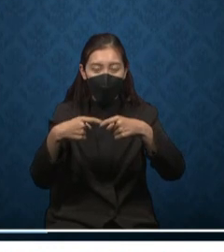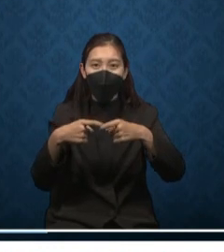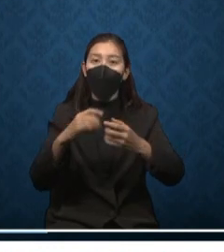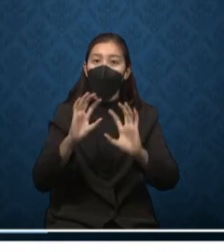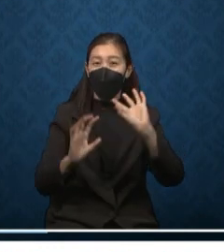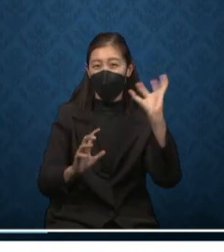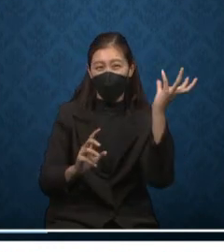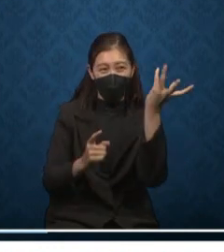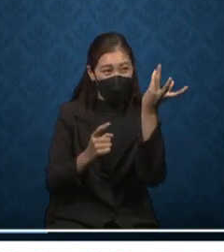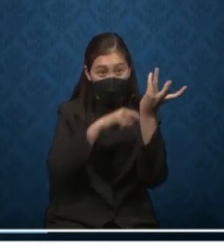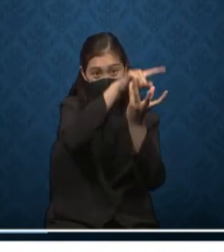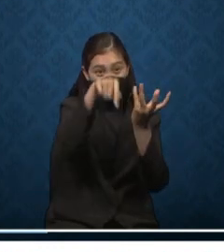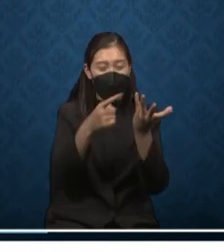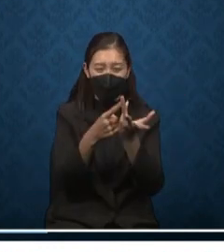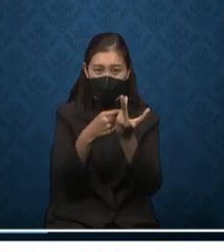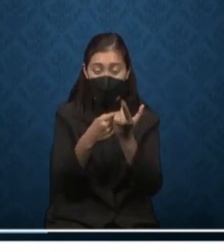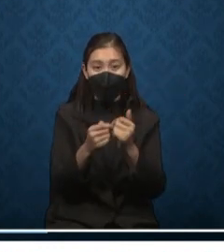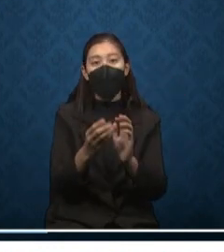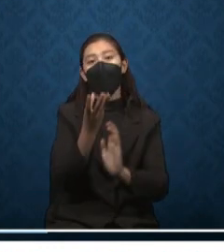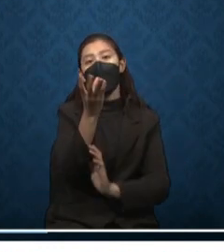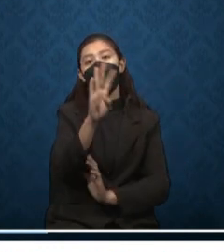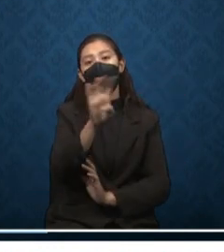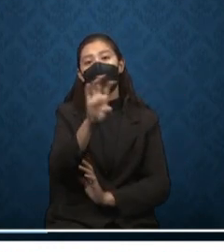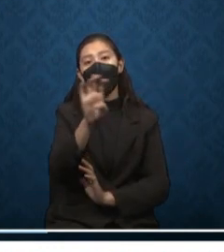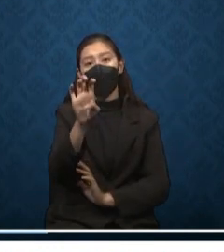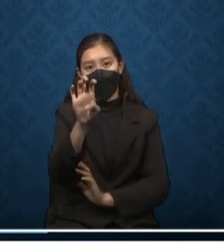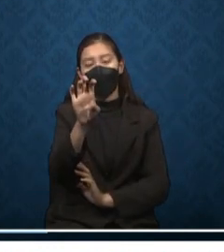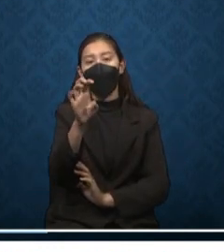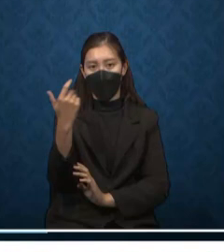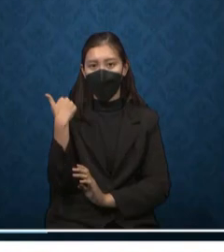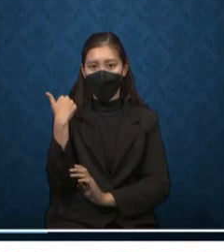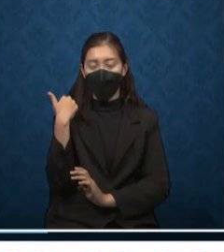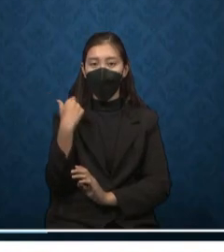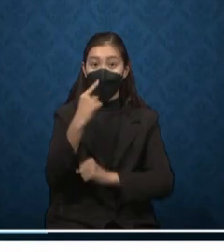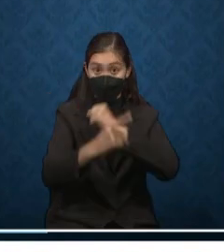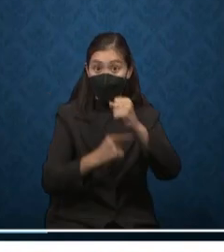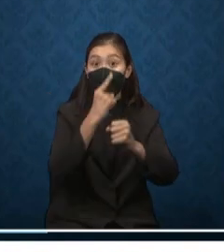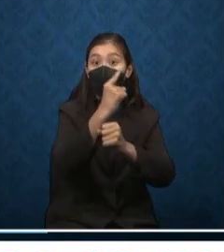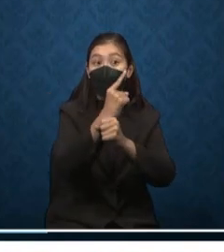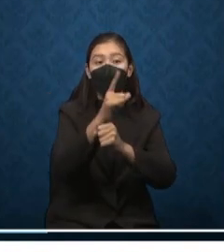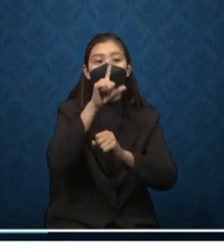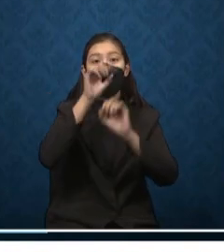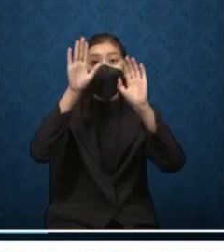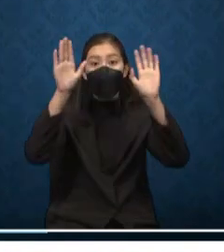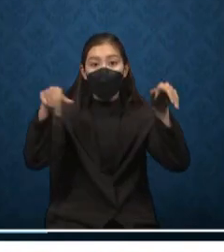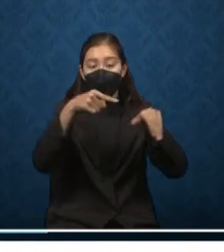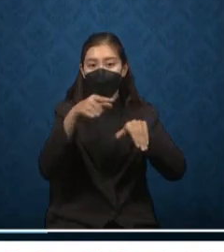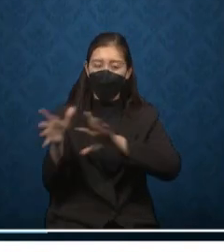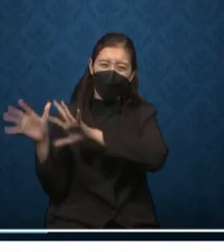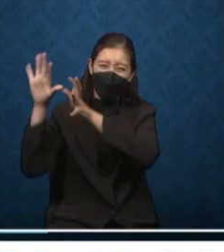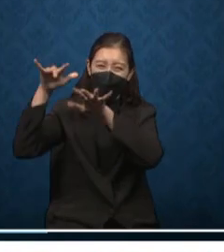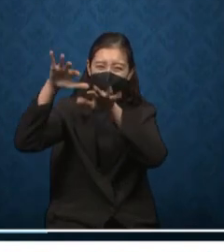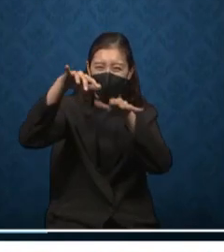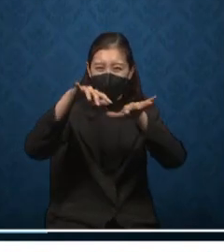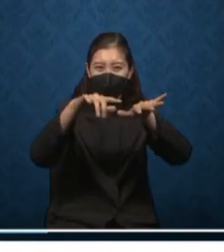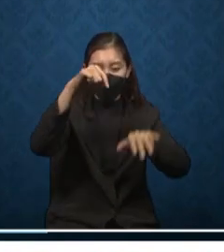ลกนี้นะครับแล้วเขาก็จะต้องมาลงที่ในย่านป่าชายเลนและนาเกลือของประเทศไทยเป็นประจำทุกปีของเหล่านี้เ